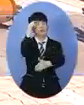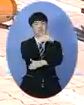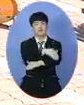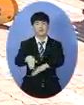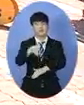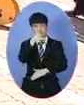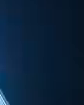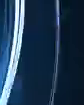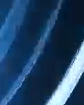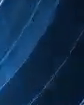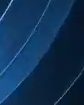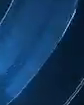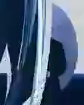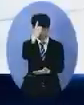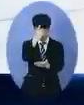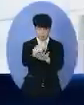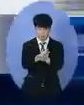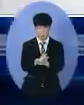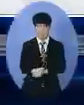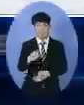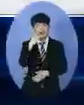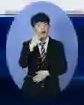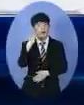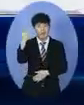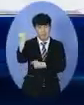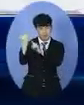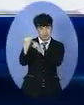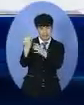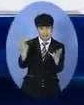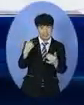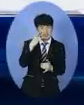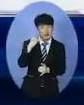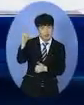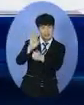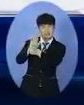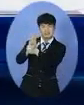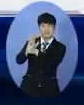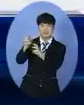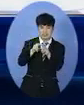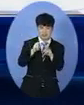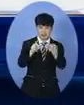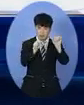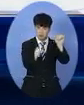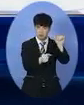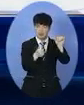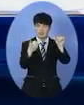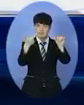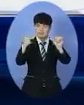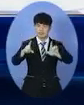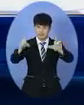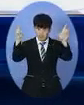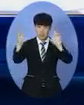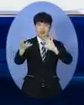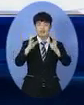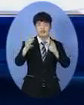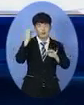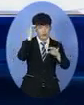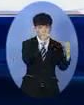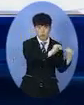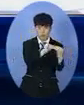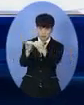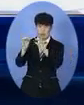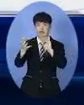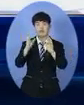전달할 계획입니다. 천안시 직장맘 지원센터는 지난 18일 맘 편한 세상을 위한 양육 공감 토크를